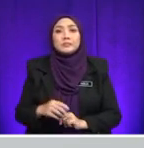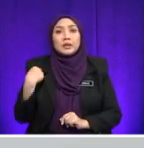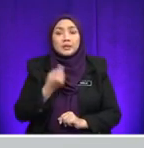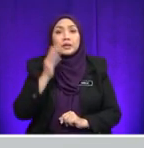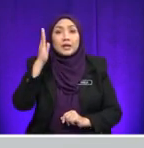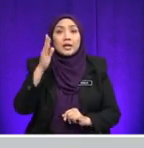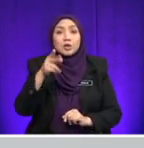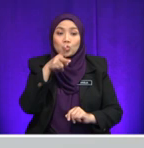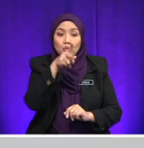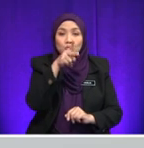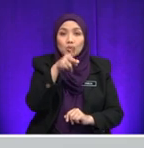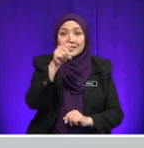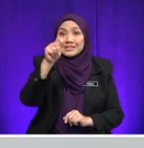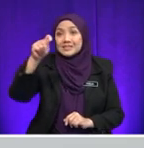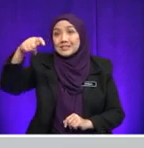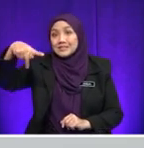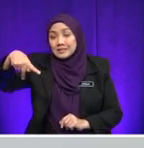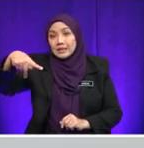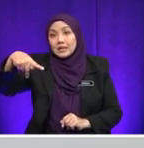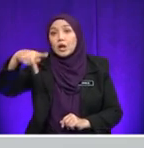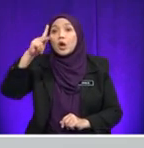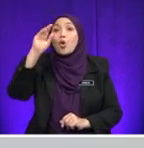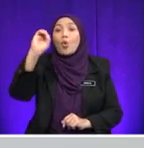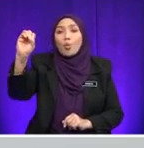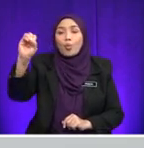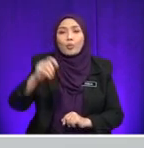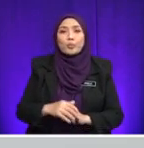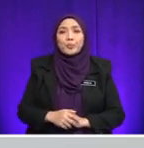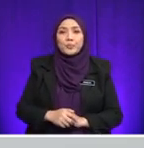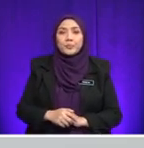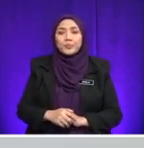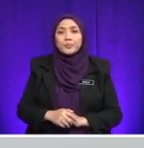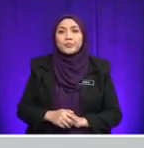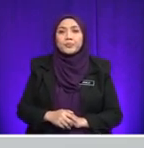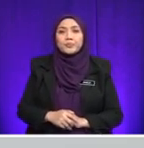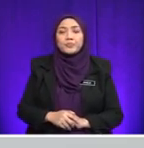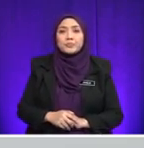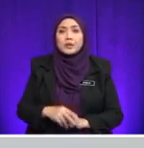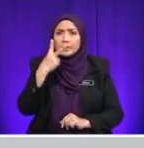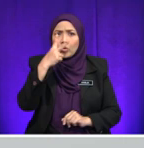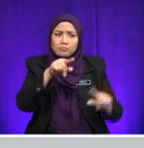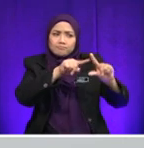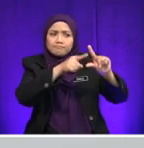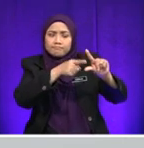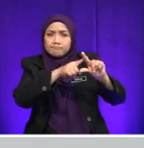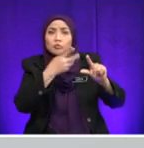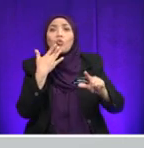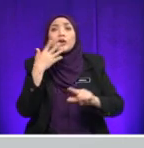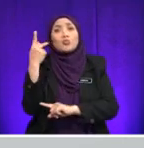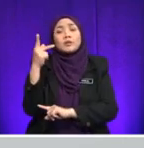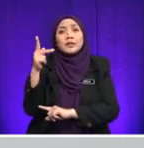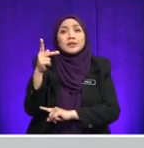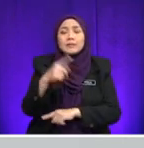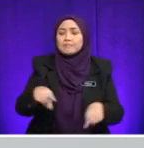nisbah trigonometric cost oke dan sudah yang berwarna kuning ini adalah sudut